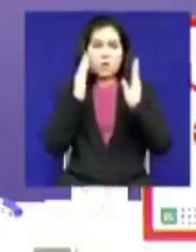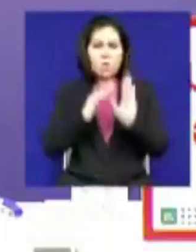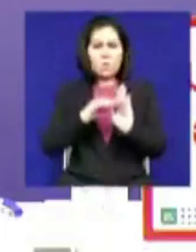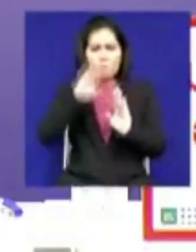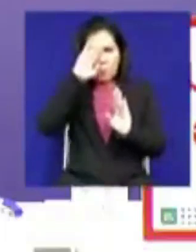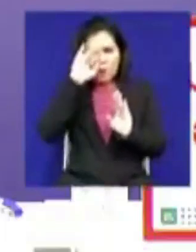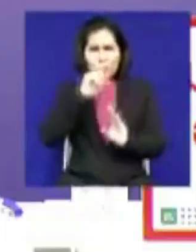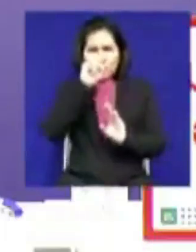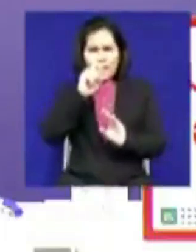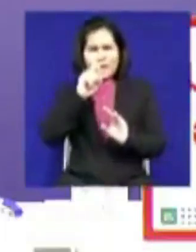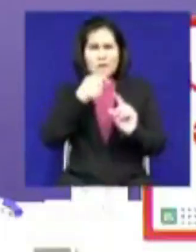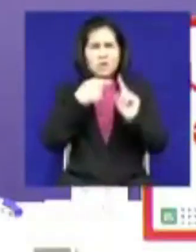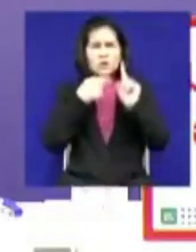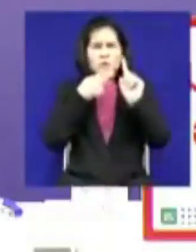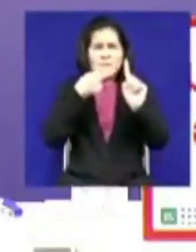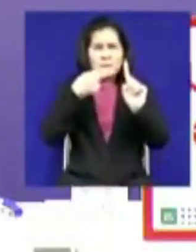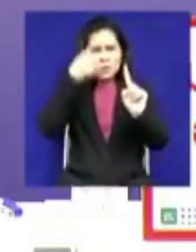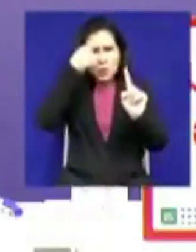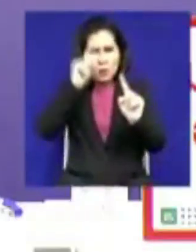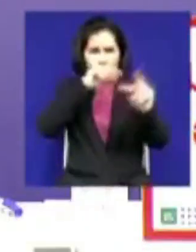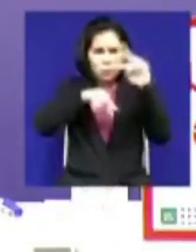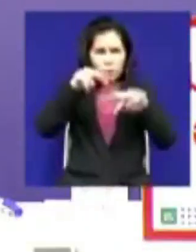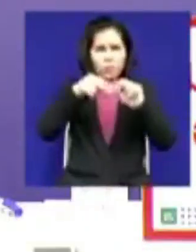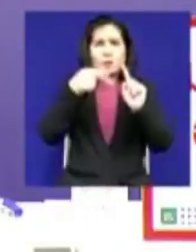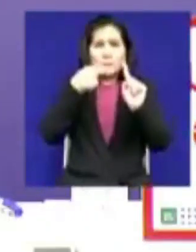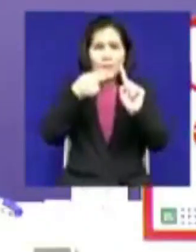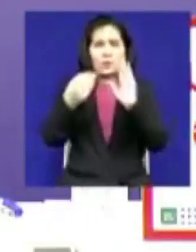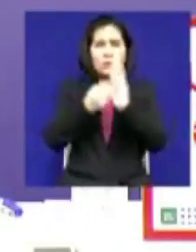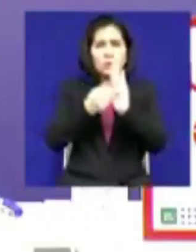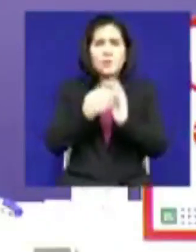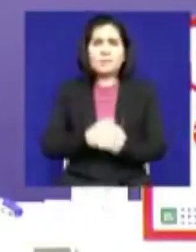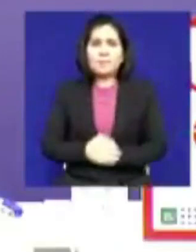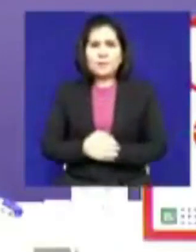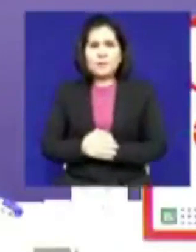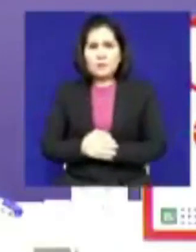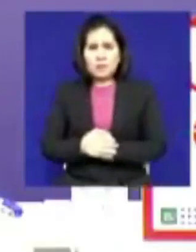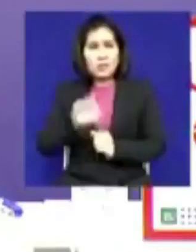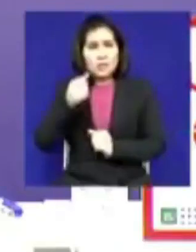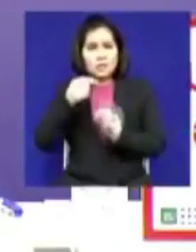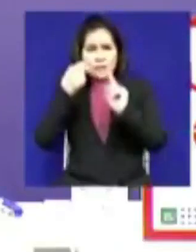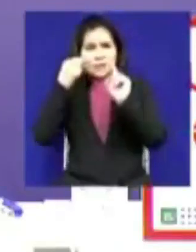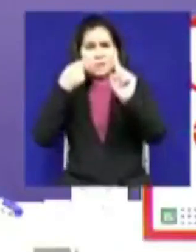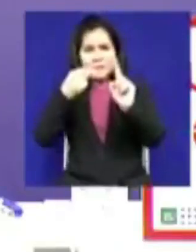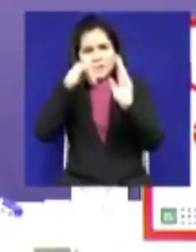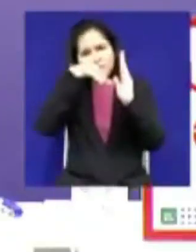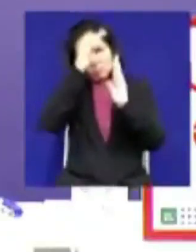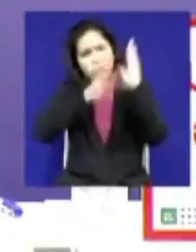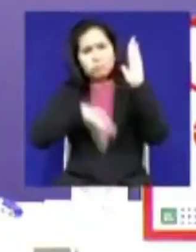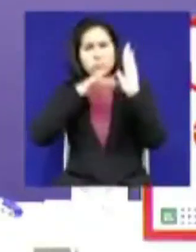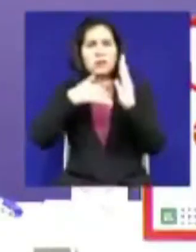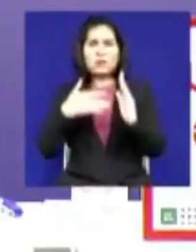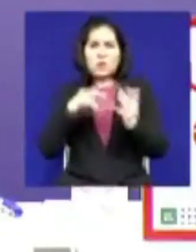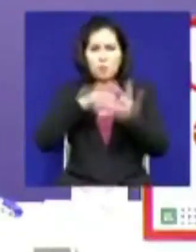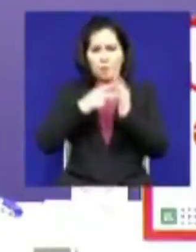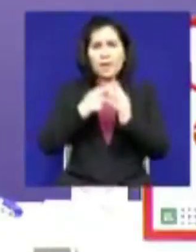ูลหรือเปล่าหรือเปล่า เพื่อต้องการมีบางคนบอกว่าเพื่อต้องการให้เห็นว่าเคอร์ฟิวแล้วได้ผลนะจะได้เคอร์ฟิวยาวๆเลย